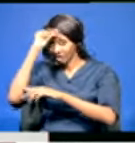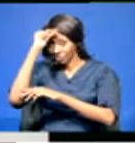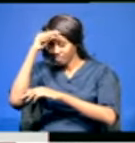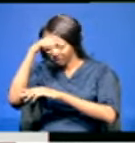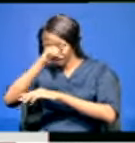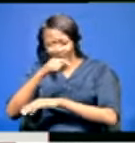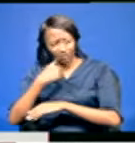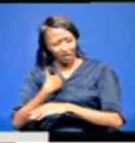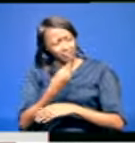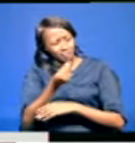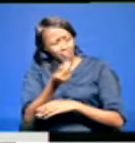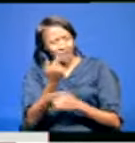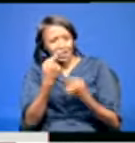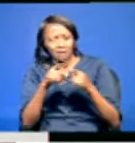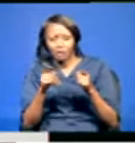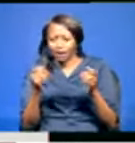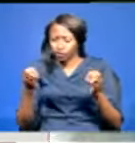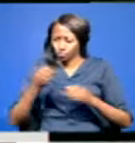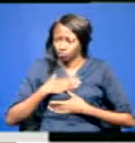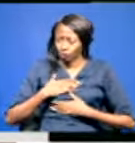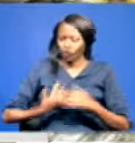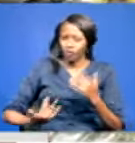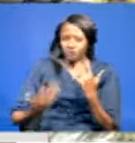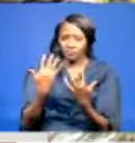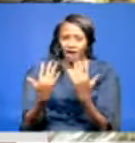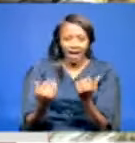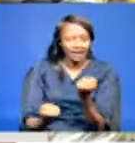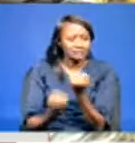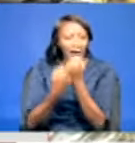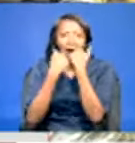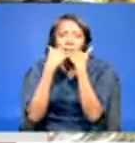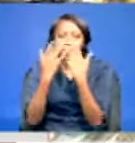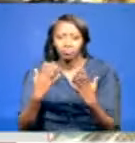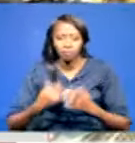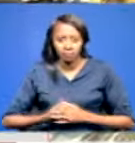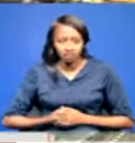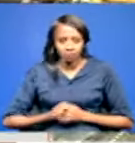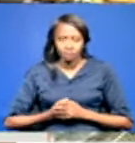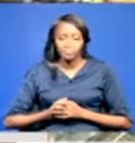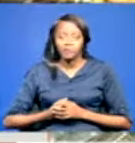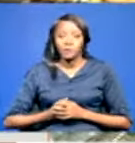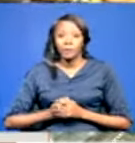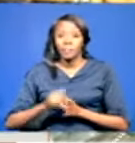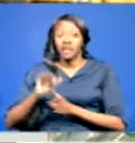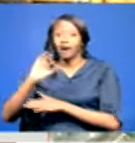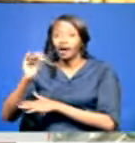sana tunapokuwa watu wana janga kama hili hatuoni msaada. Ngeomba county ya Kajiado